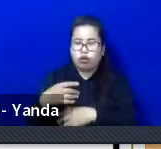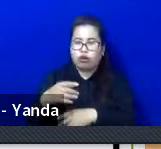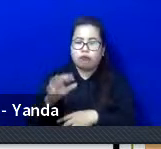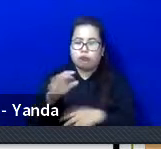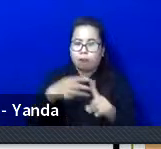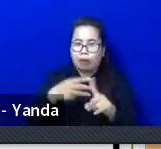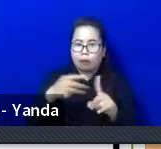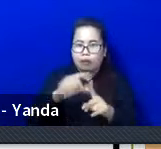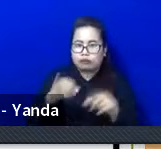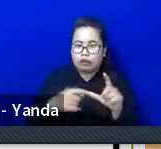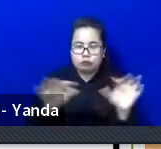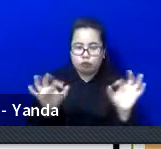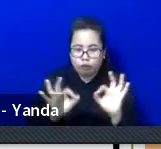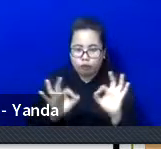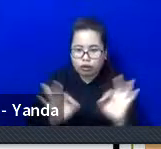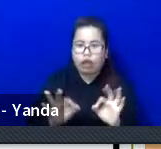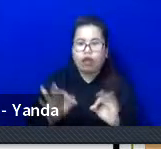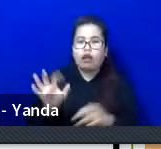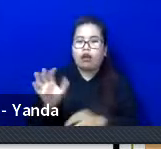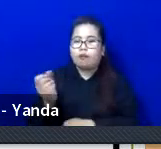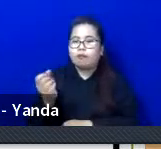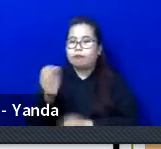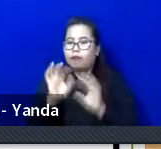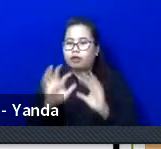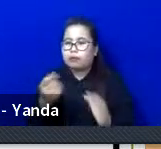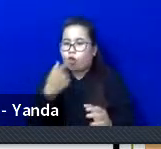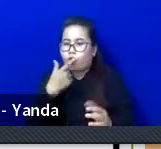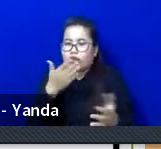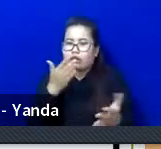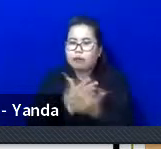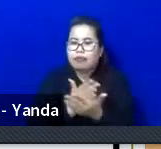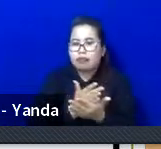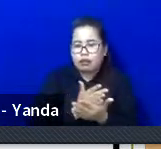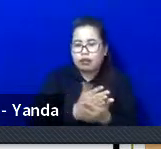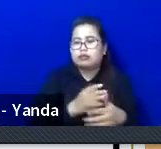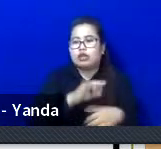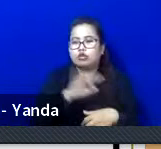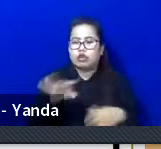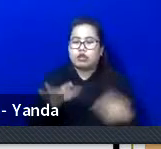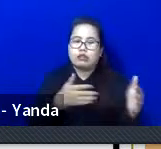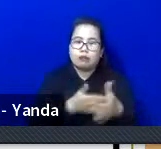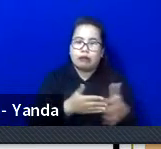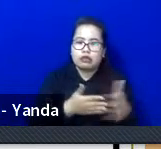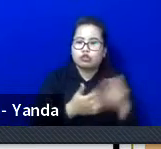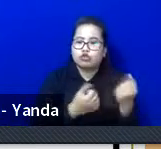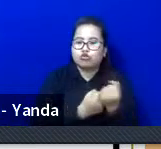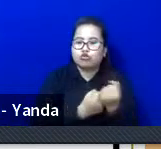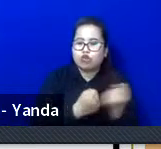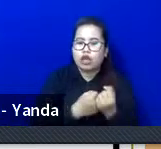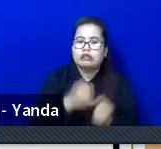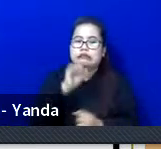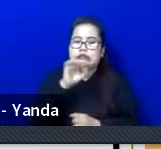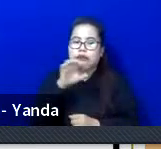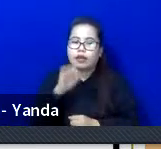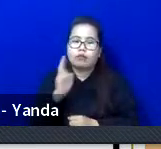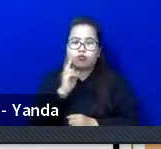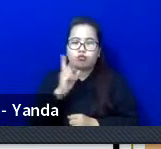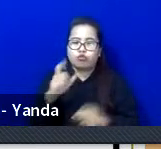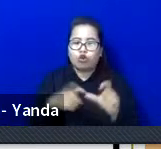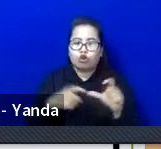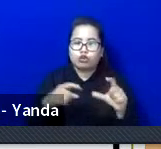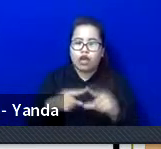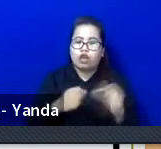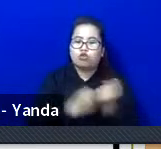Itu banyak pengobatan yang terhenti. Kemudian keterbatasan dukungan, ini yang disampaikan Bu Rosa. Dukungan ini nomor 1,